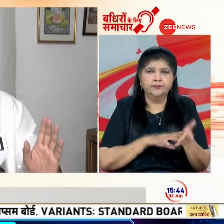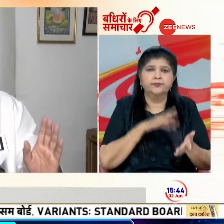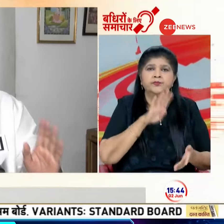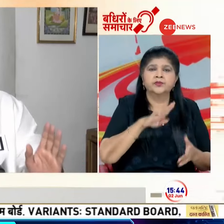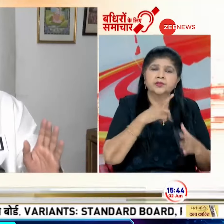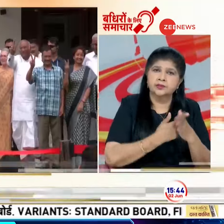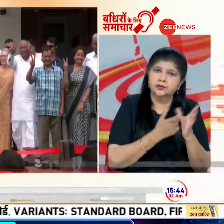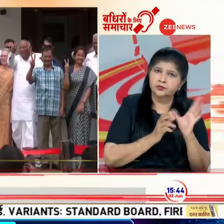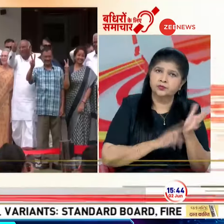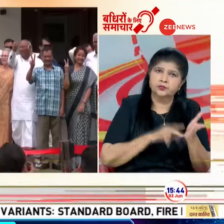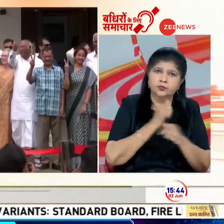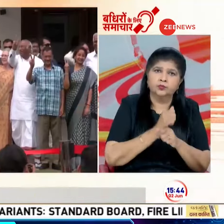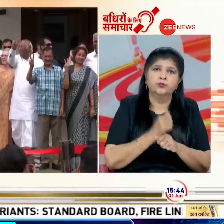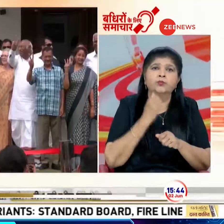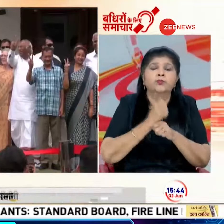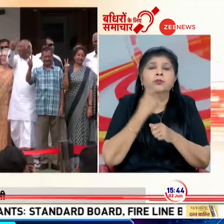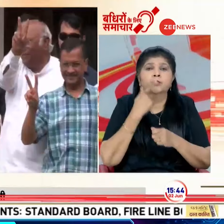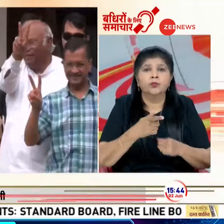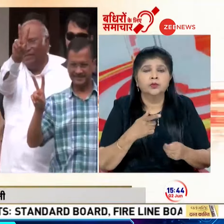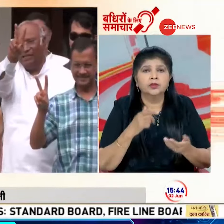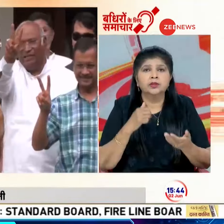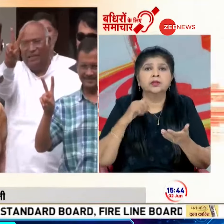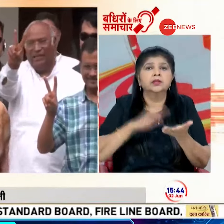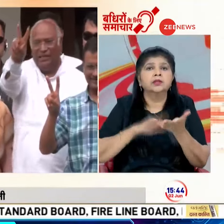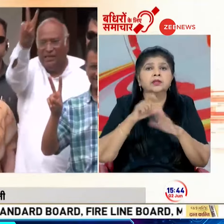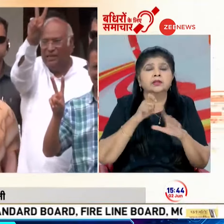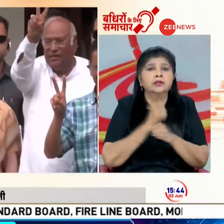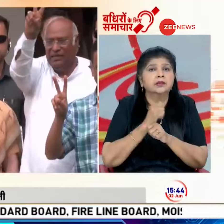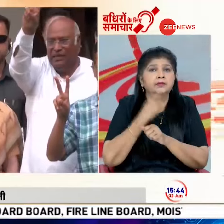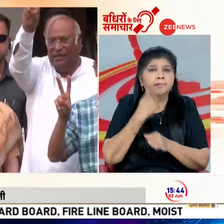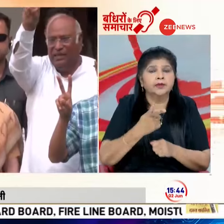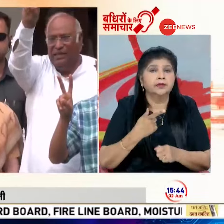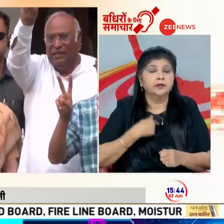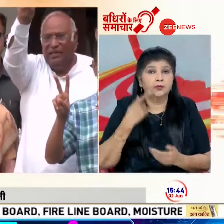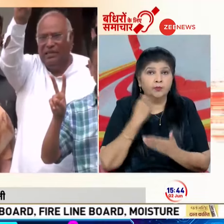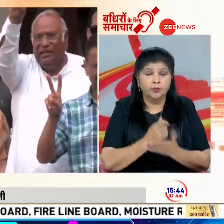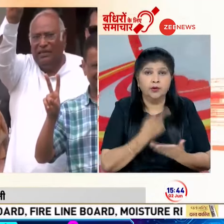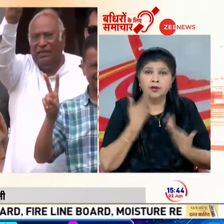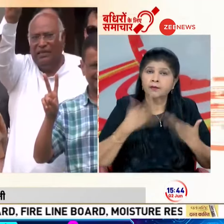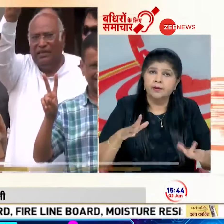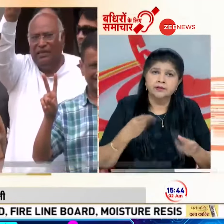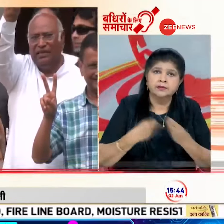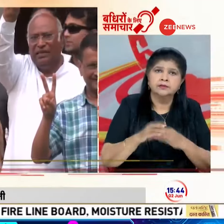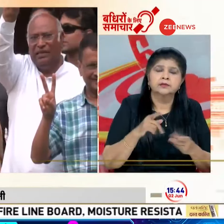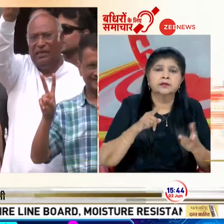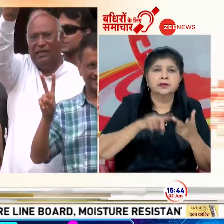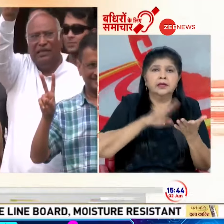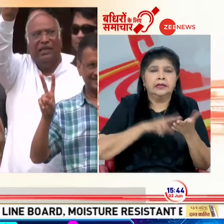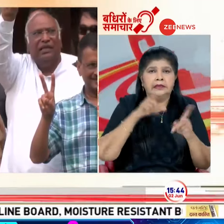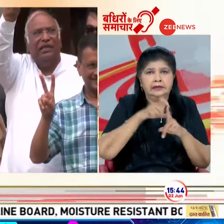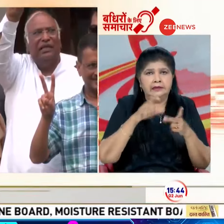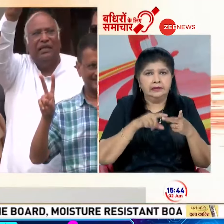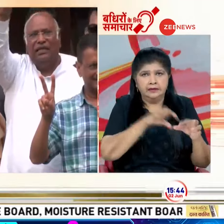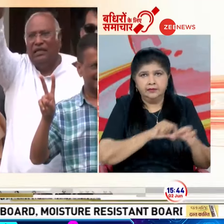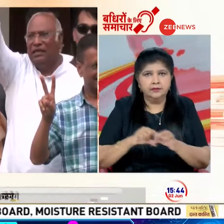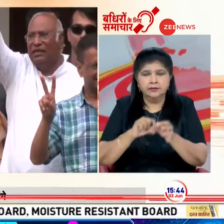ने 4 जून को मोदी सरकार के चले जाने का दावा किया और इंडिया गठबंधन